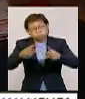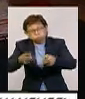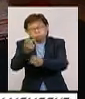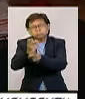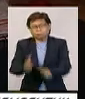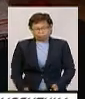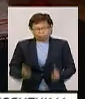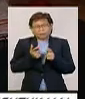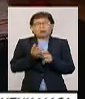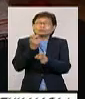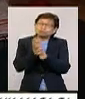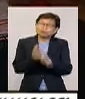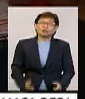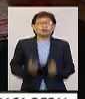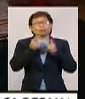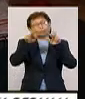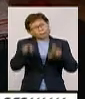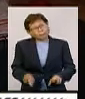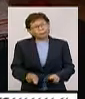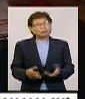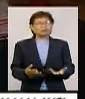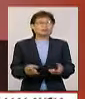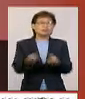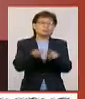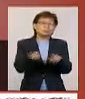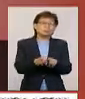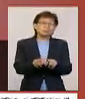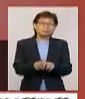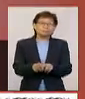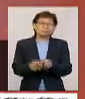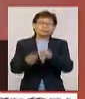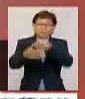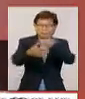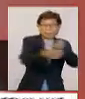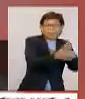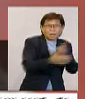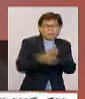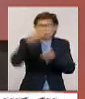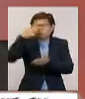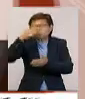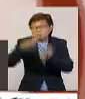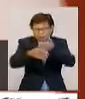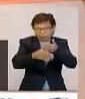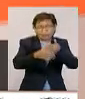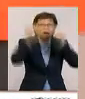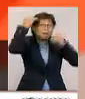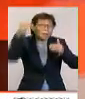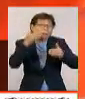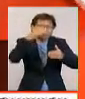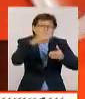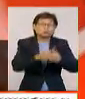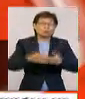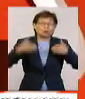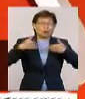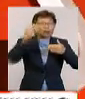Dan ikan, ya, kalau kita tengok ikan, buruk dia tidak daripada ekor, dia buruk daripada kepala, terus pada badan dan keseluruhannya. Jadi